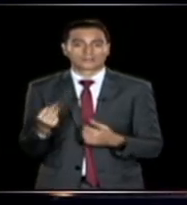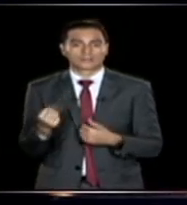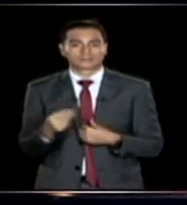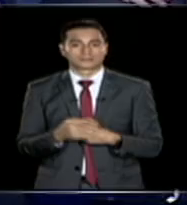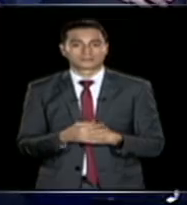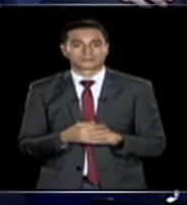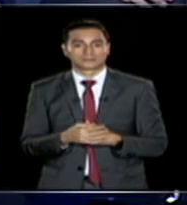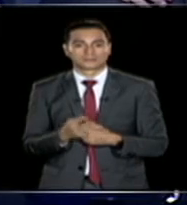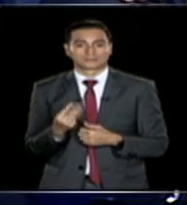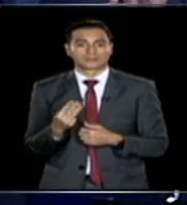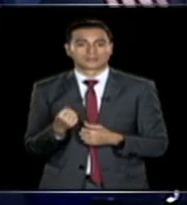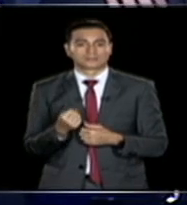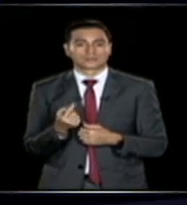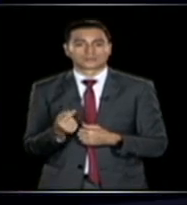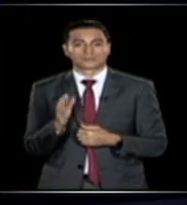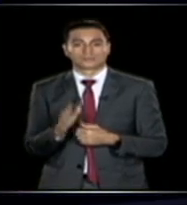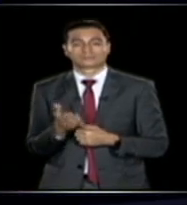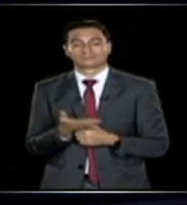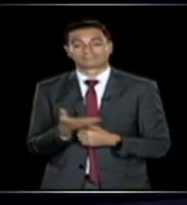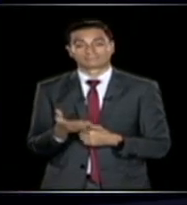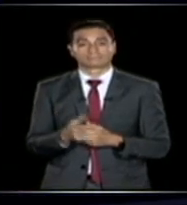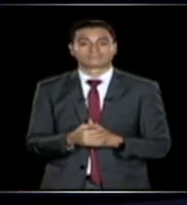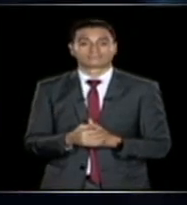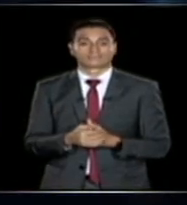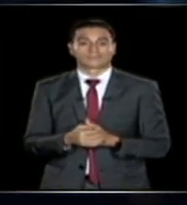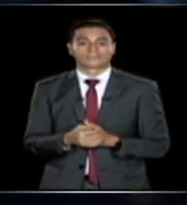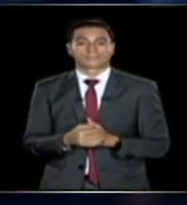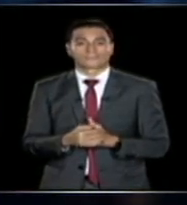ولا ب30 نقطة؟ ب30 نقطة. ب30 نقطة، دوس على البازر.